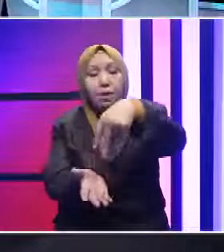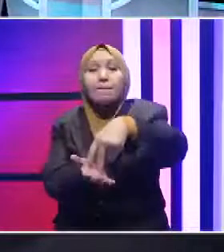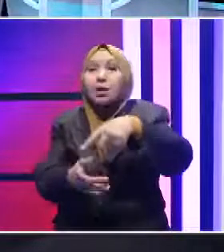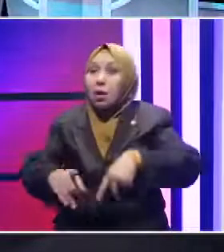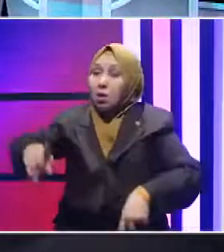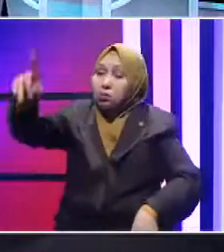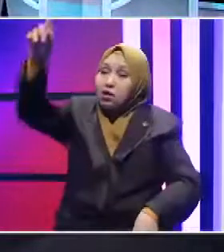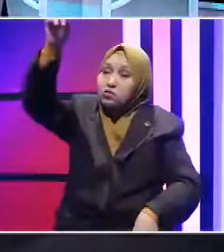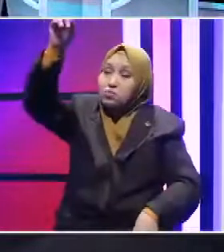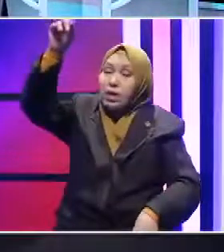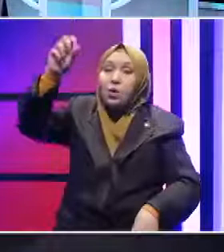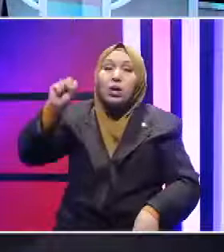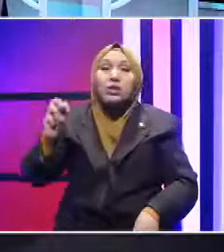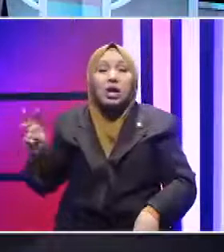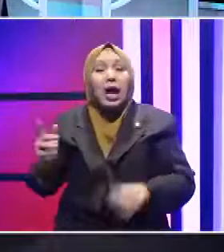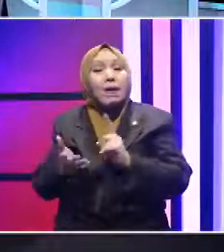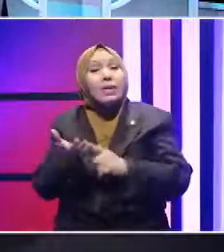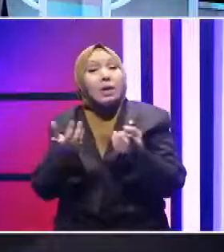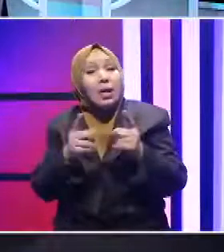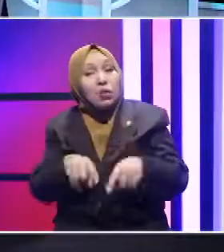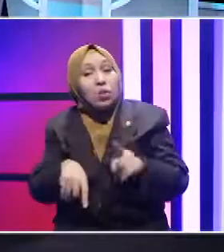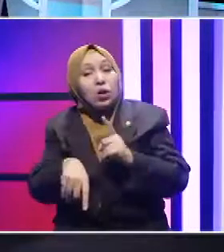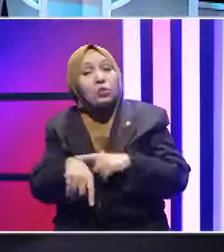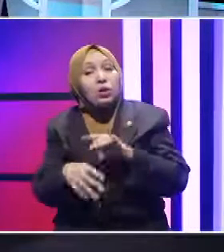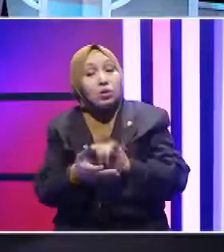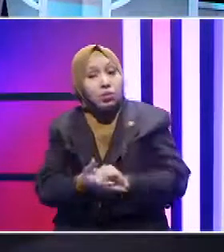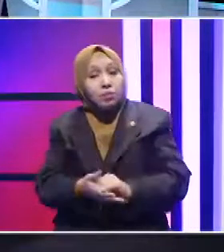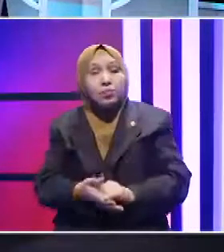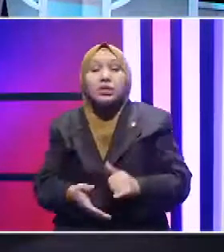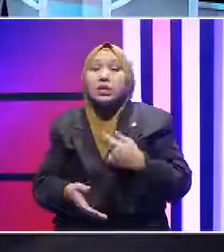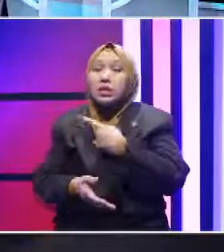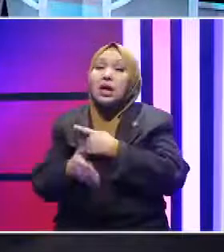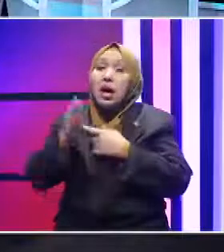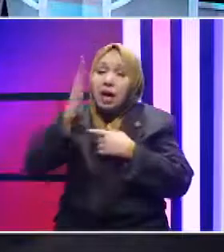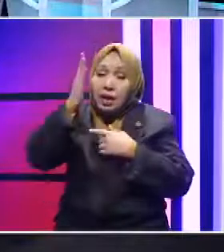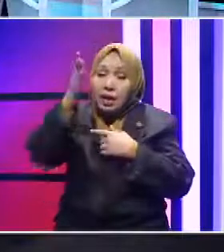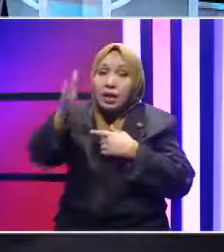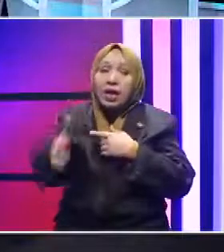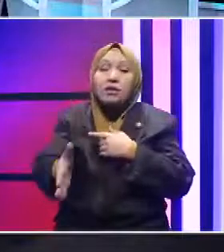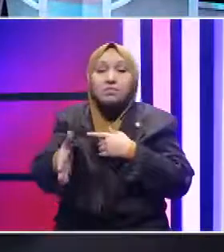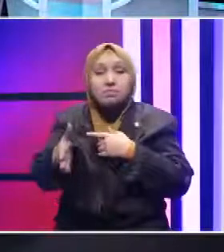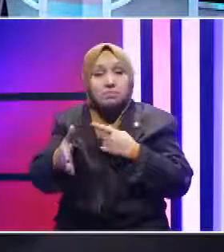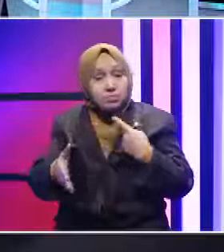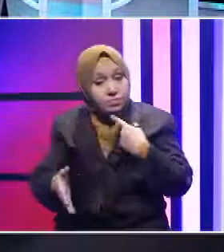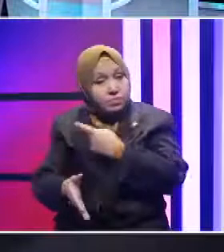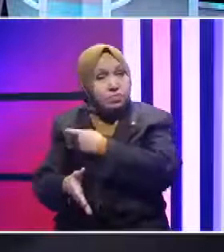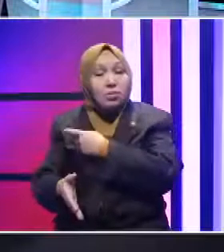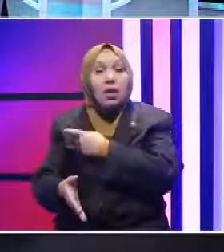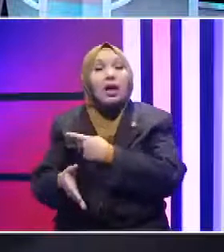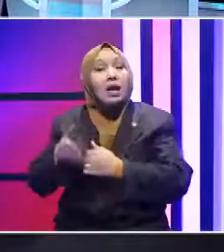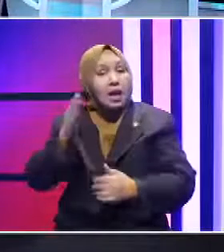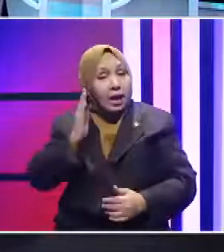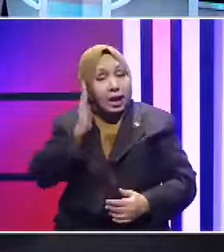Allah Subhanahu Wa Taala. Apa yang berlaku pada waktu itu? Kita akan alimat nafsum ma qaddamat